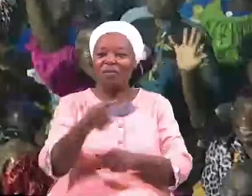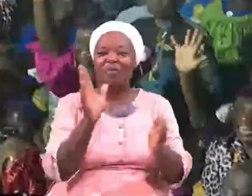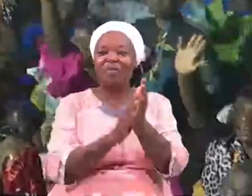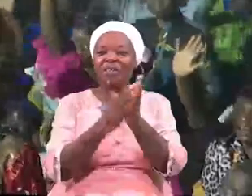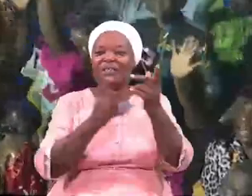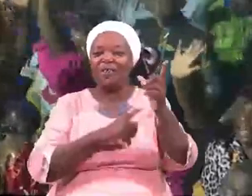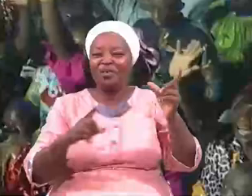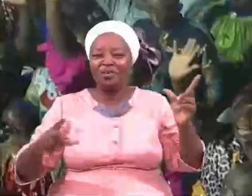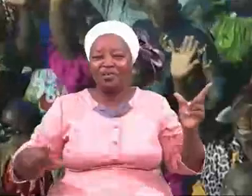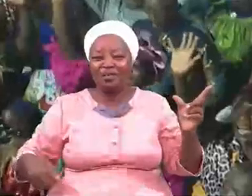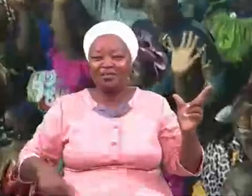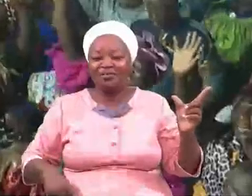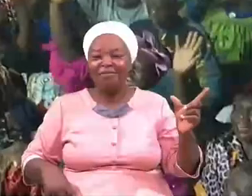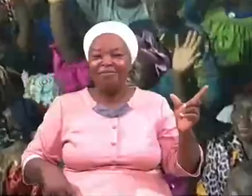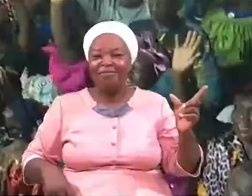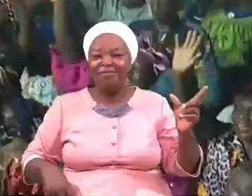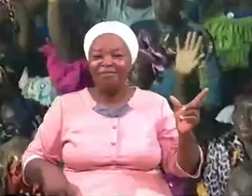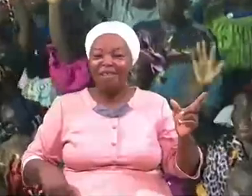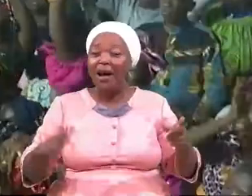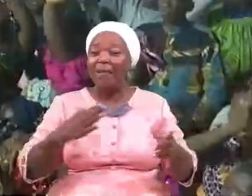Gloire à Dieu à tous.